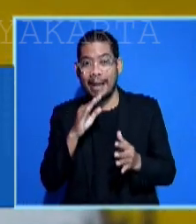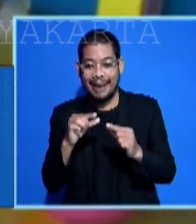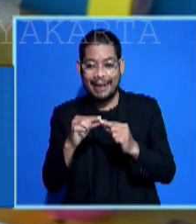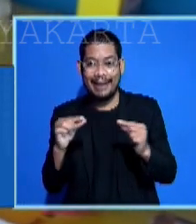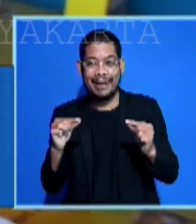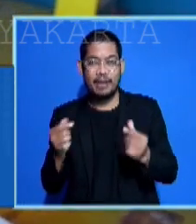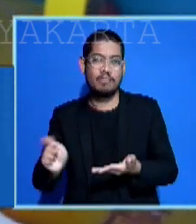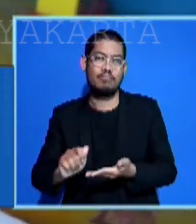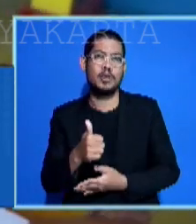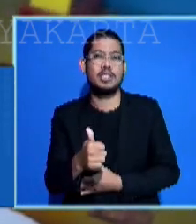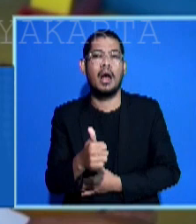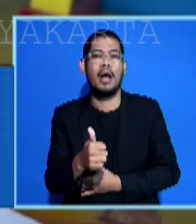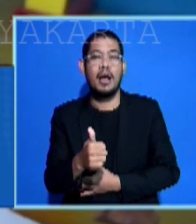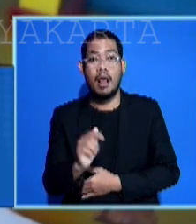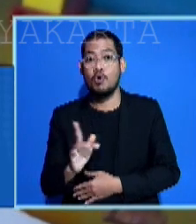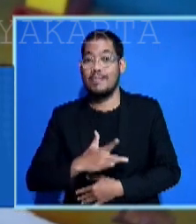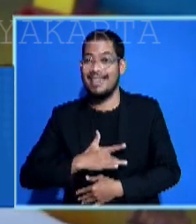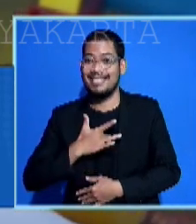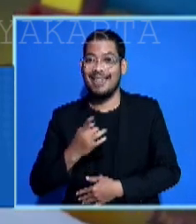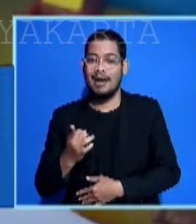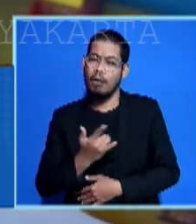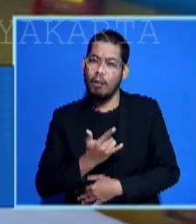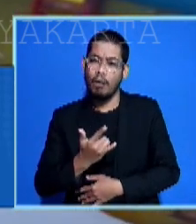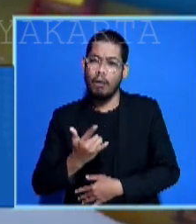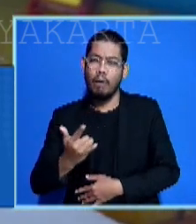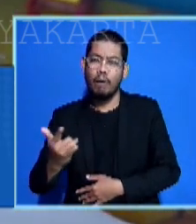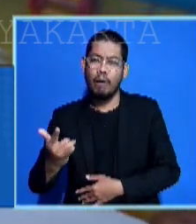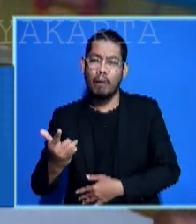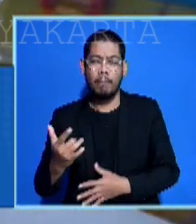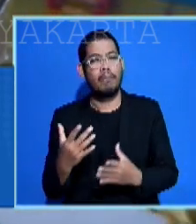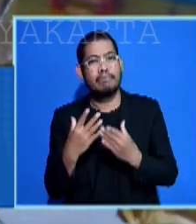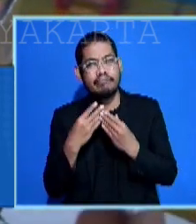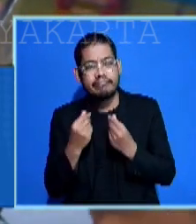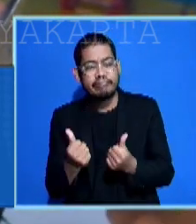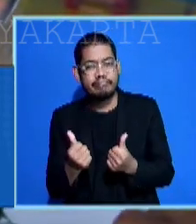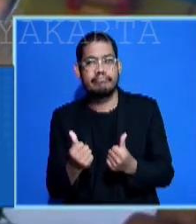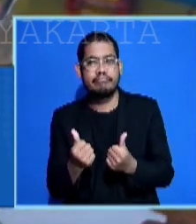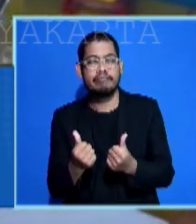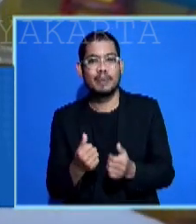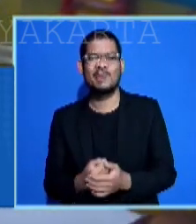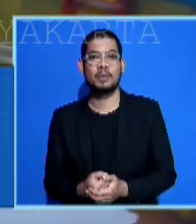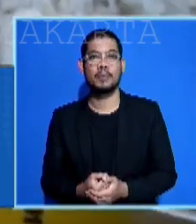rasa, jangan ditanya. Mantap bener, Mak Legender.